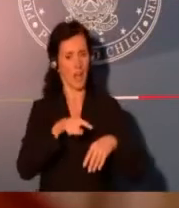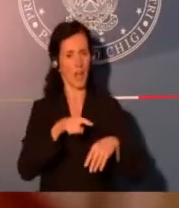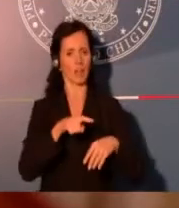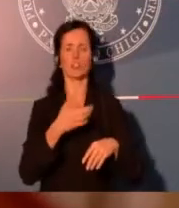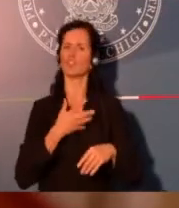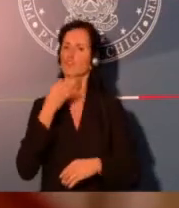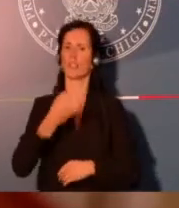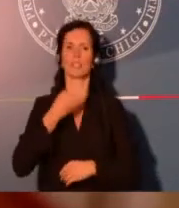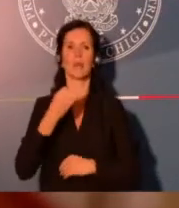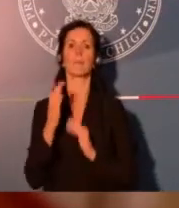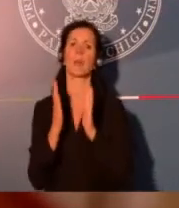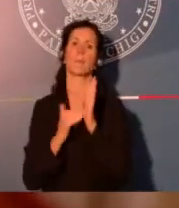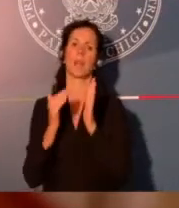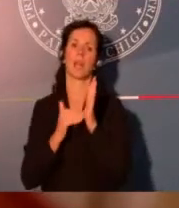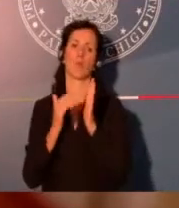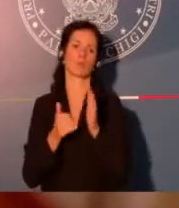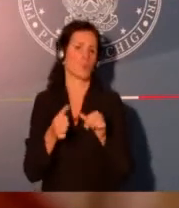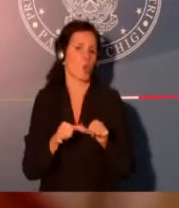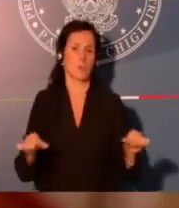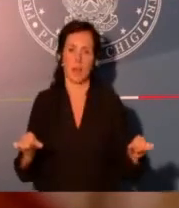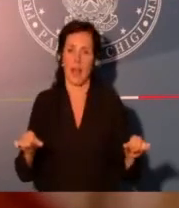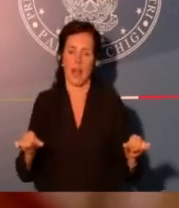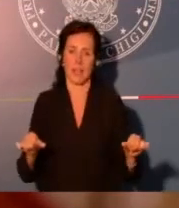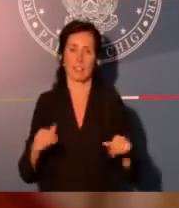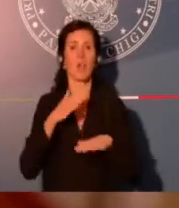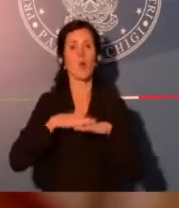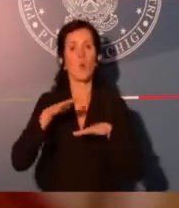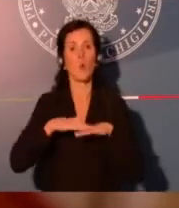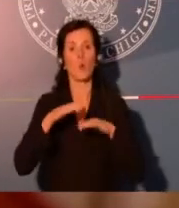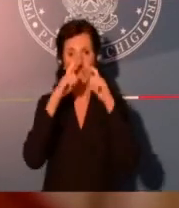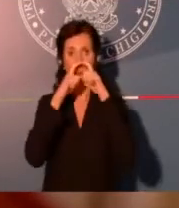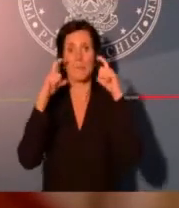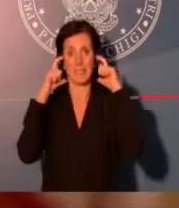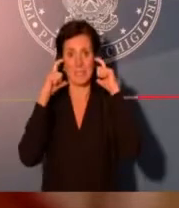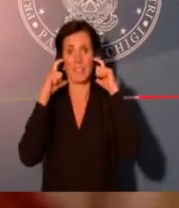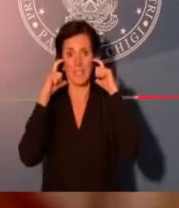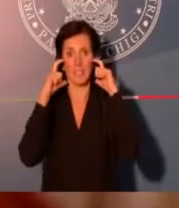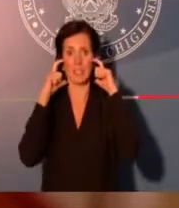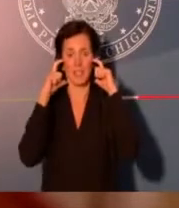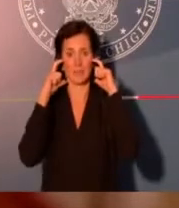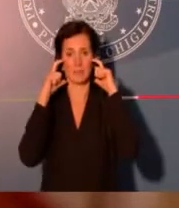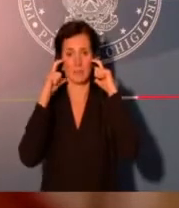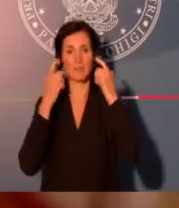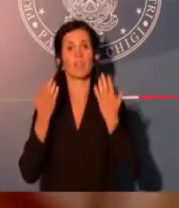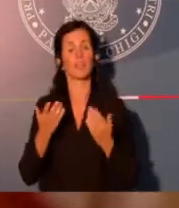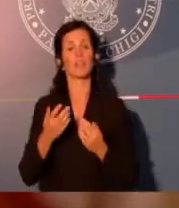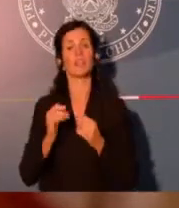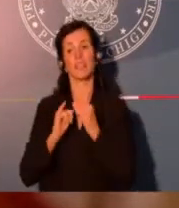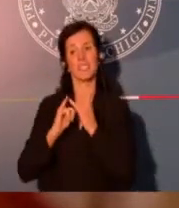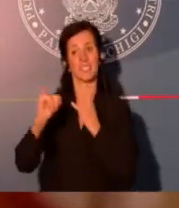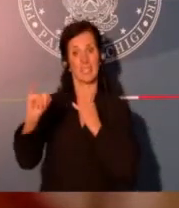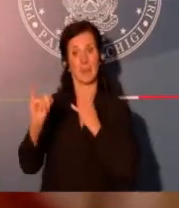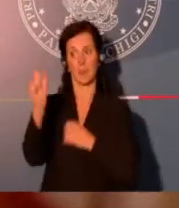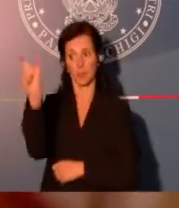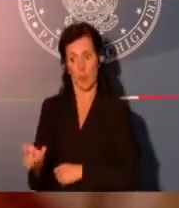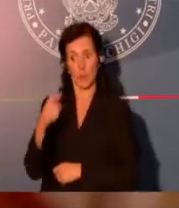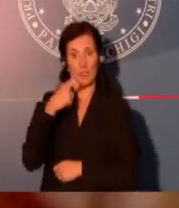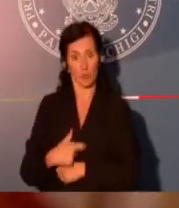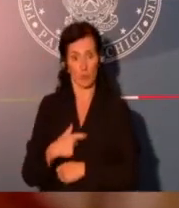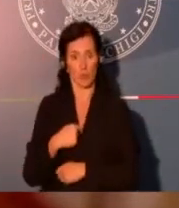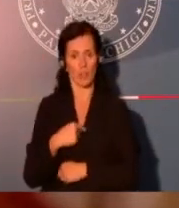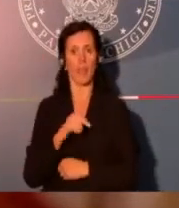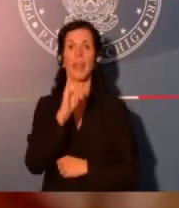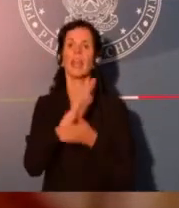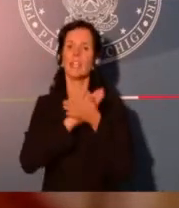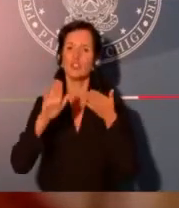le precauzioni di base: l'utilizzo della mascherina, il distanziamento personale, l'igiene